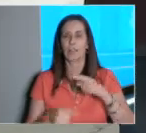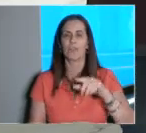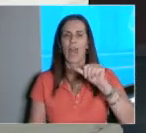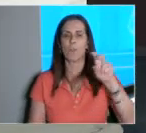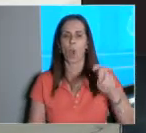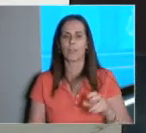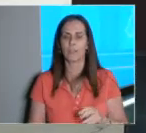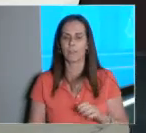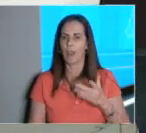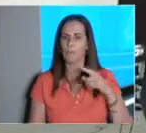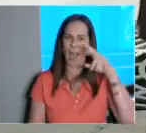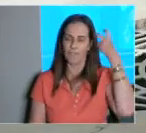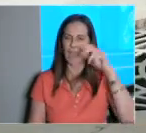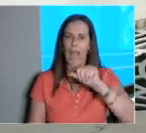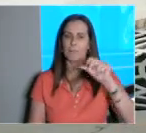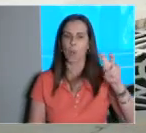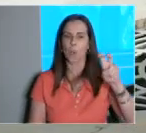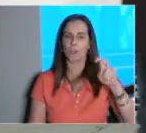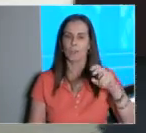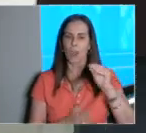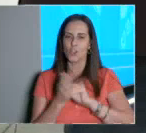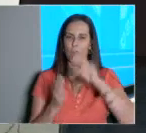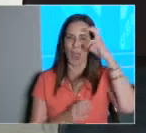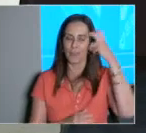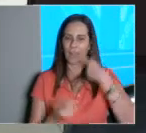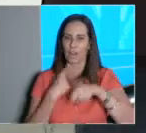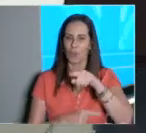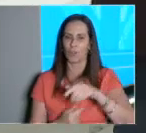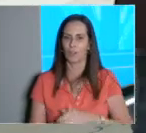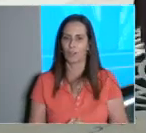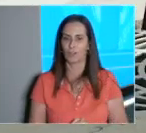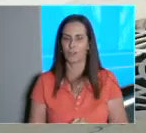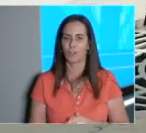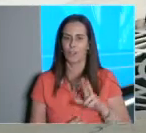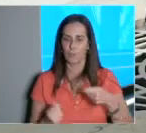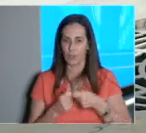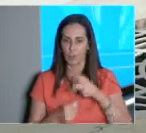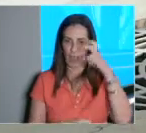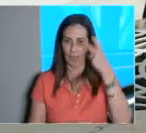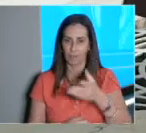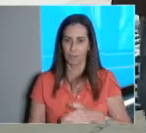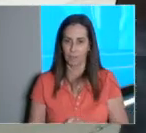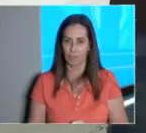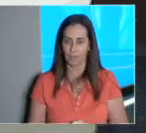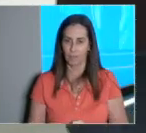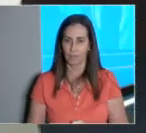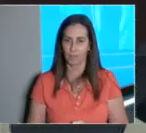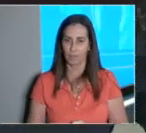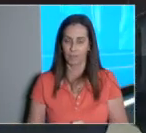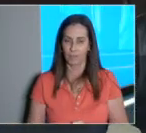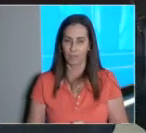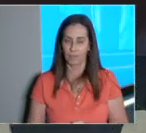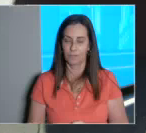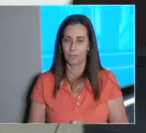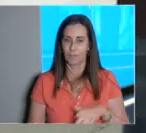טוב. למה שאיימן עודה לא החליף אותו? מה? איימן עודה. הוא לא יכול להחליף אותו? מישהו תודה. יש לו קשרים עם העולם הערבי. דבר